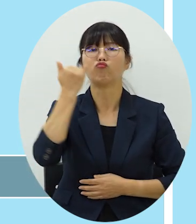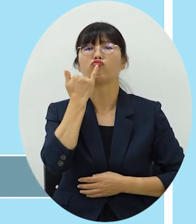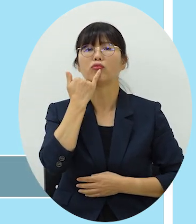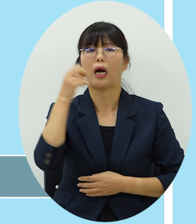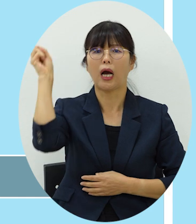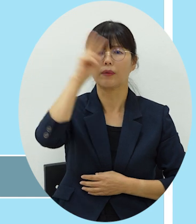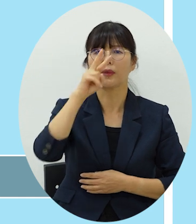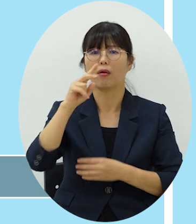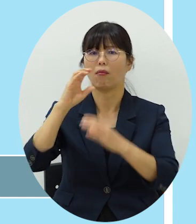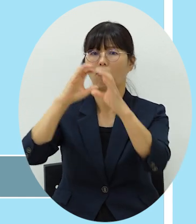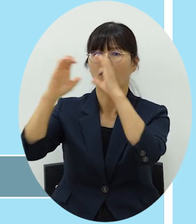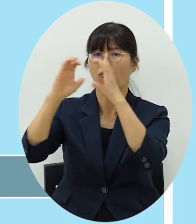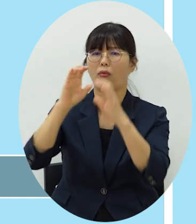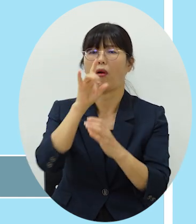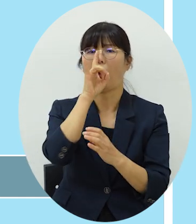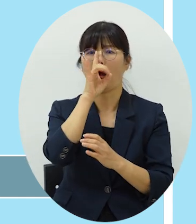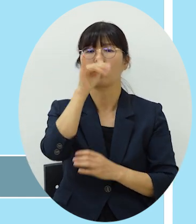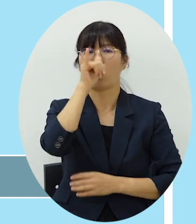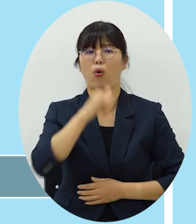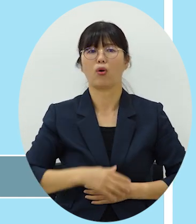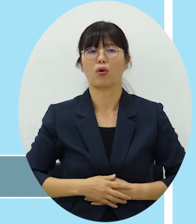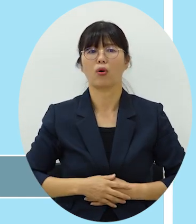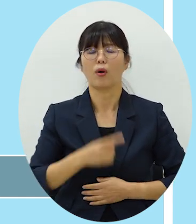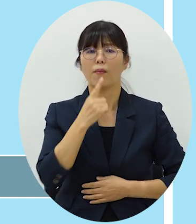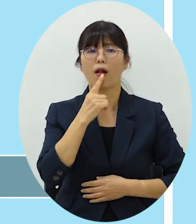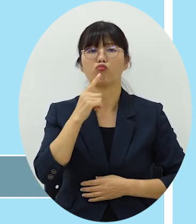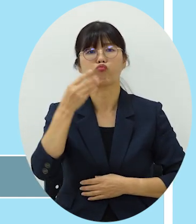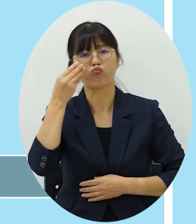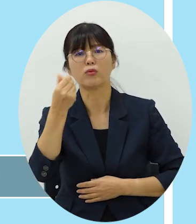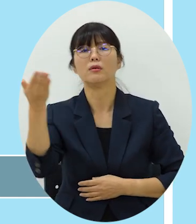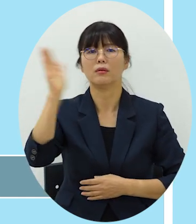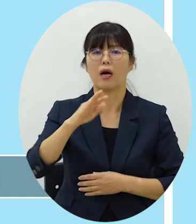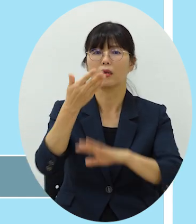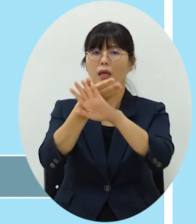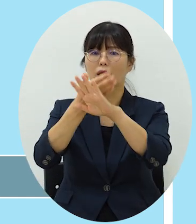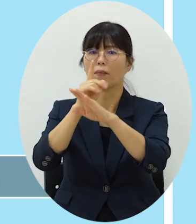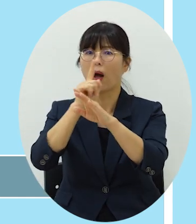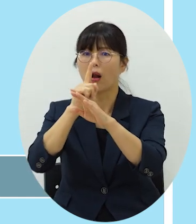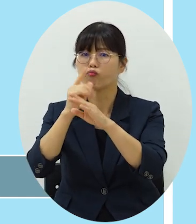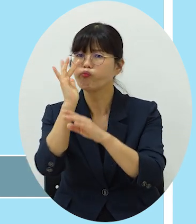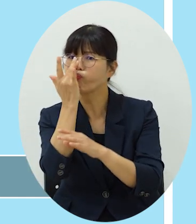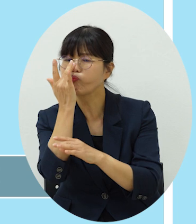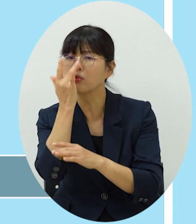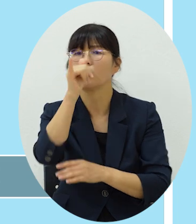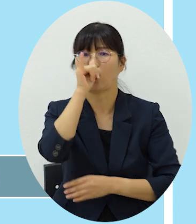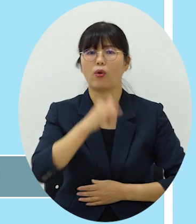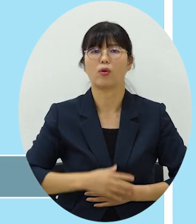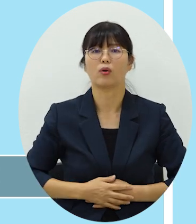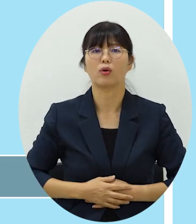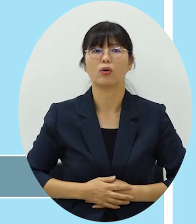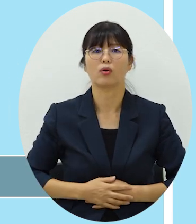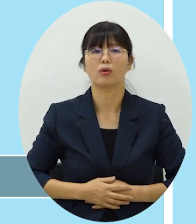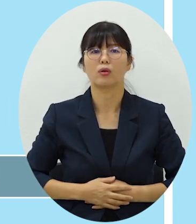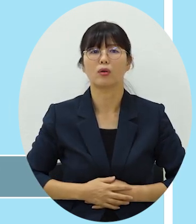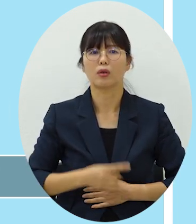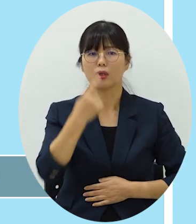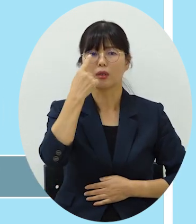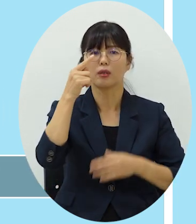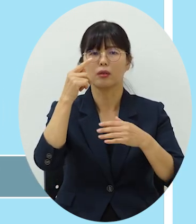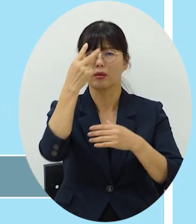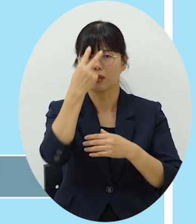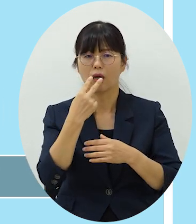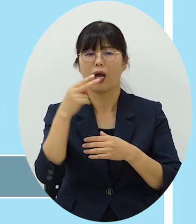명료한데도 갑자기 의사표현을 하지 못하거나 말은 유창하게 하지만 타인의 말을 이해하지 못하기도 합니다. 시야